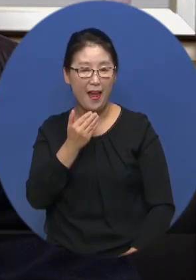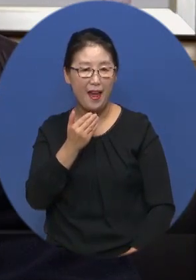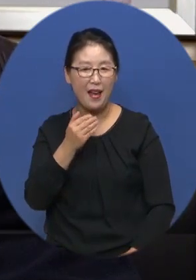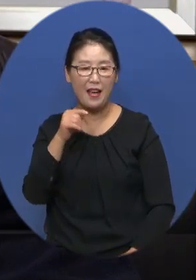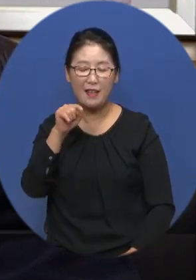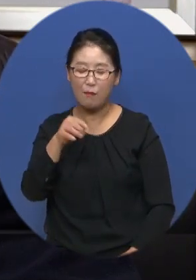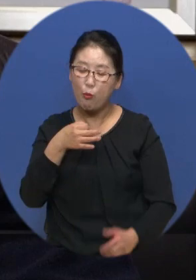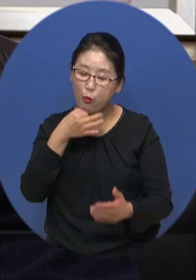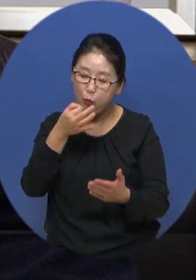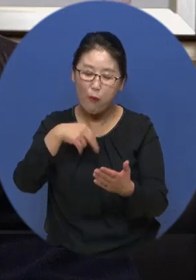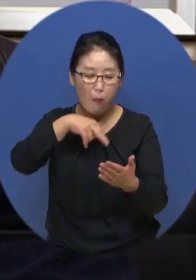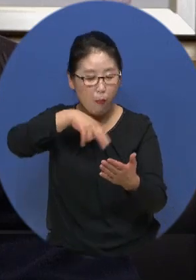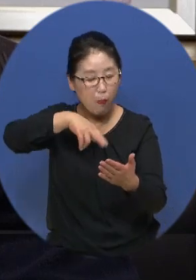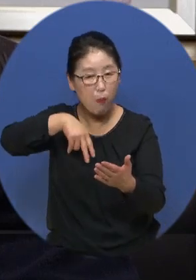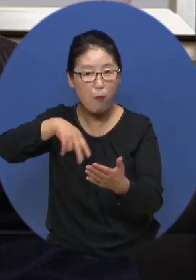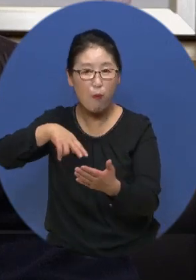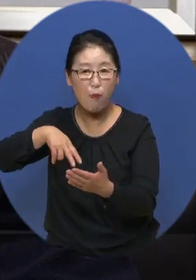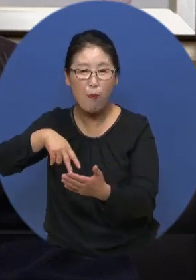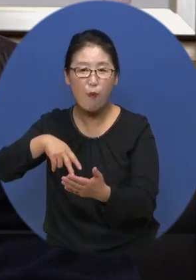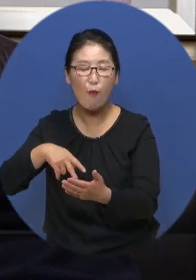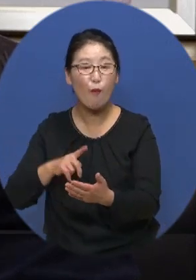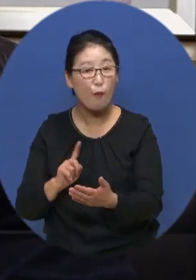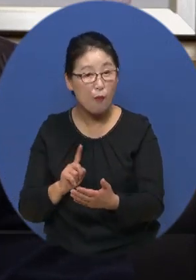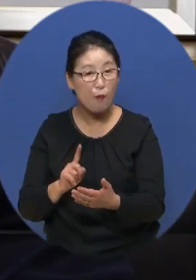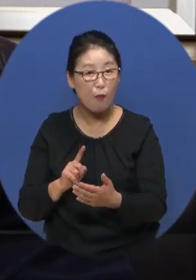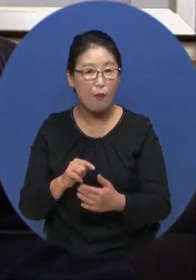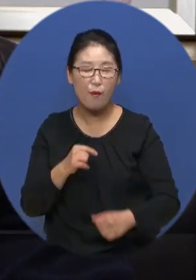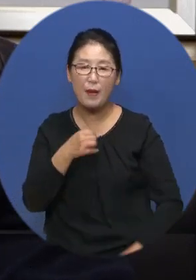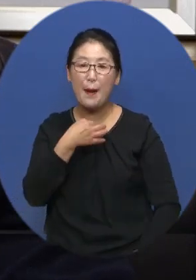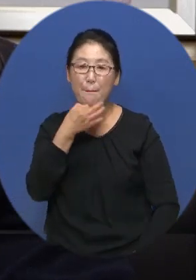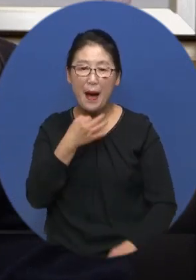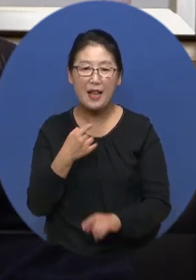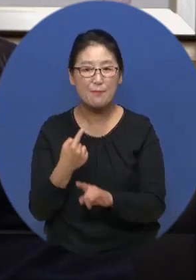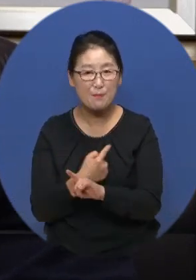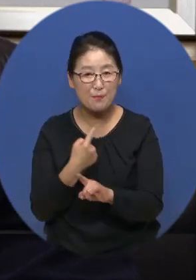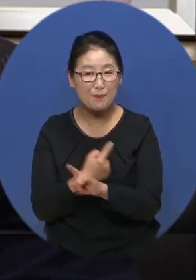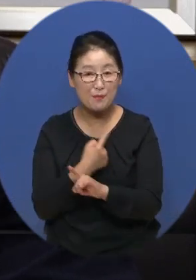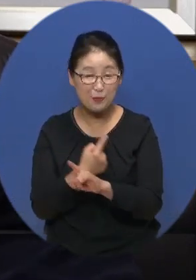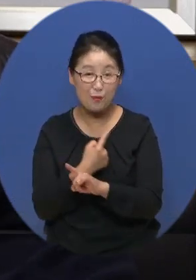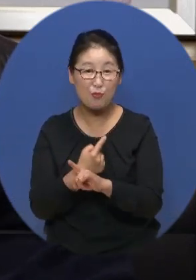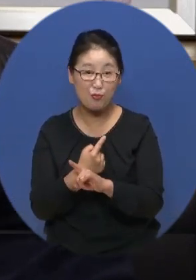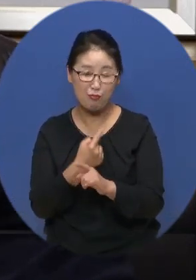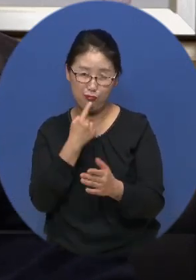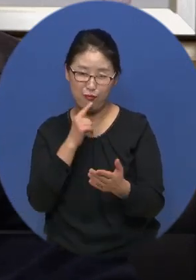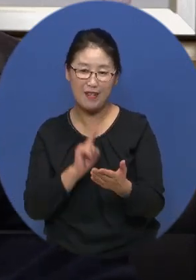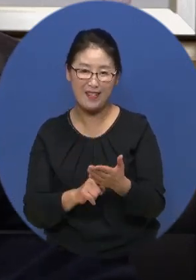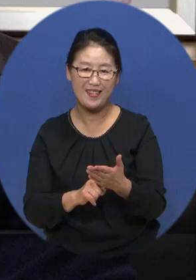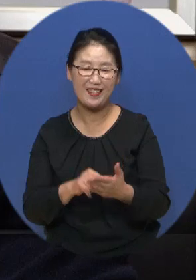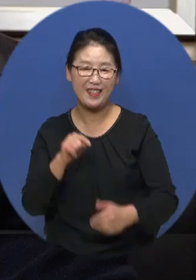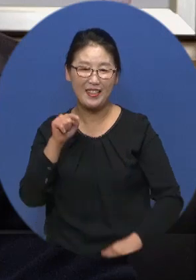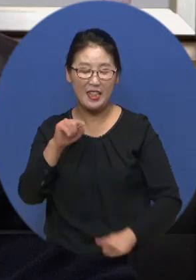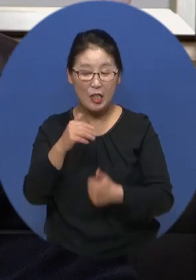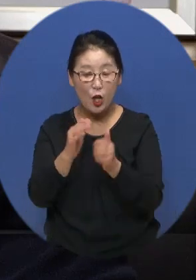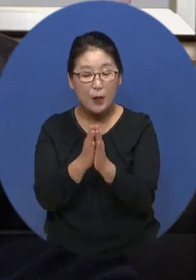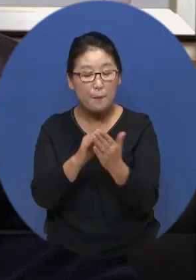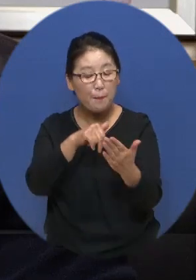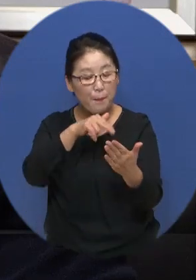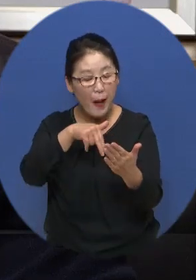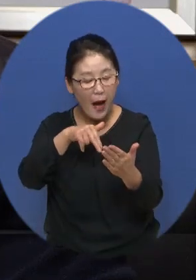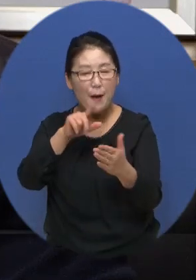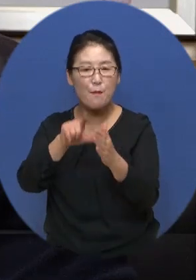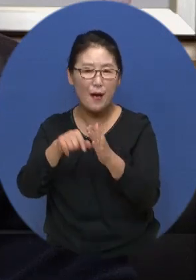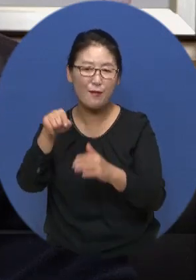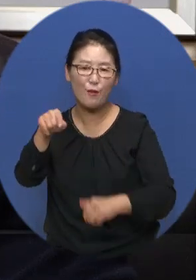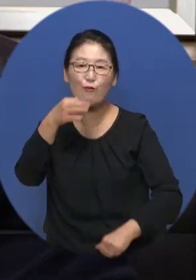반복을 하면 어느 정도 이제 그 교정에 또 도움이 되고 또 하지 않는 것보다 훨씬 더 우리 친구들한테 좋기